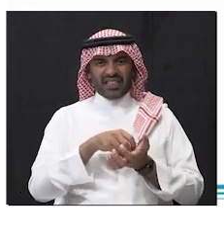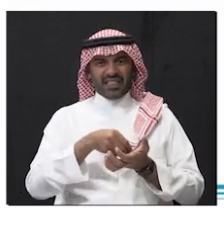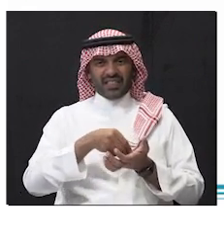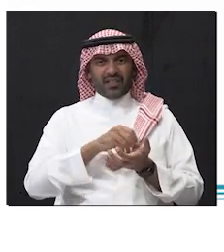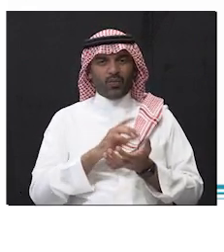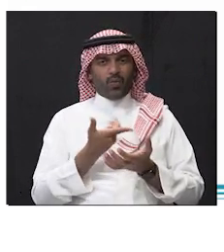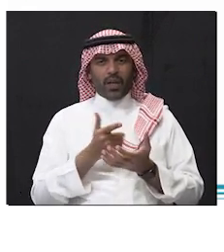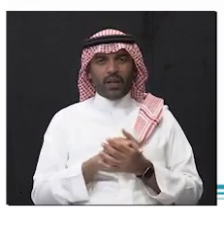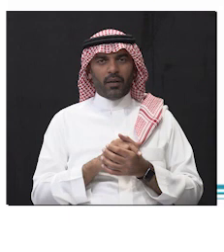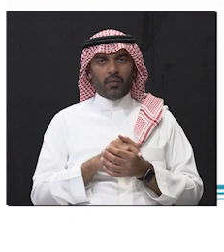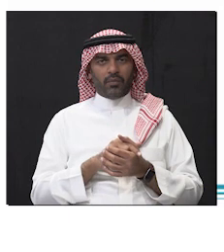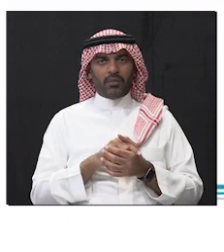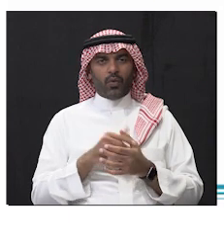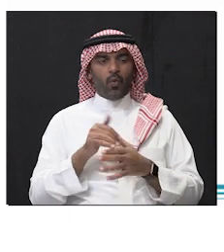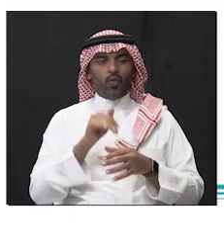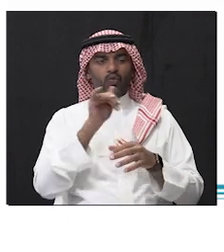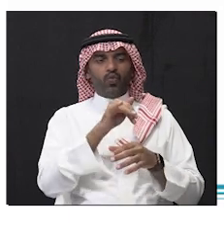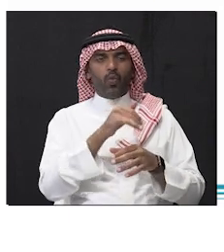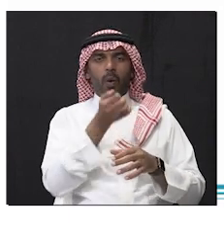بما أنها تعيش في الماء.